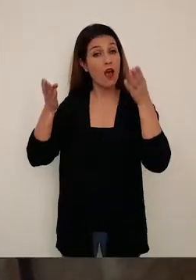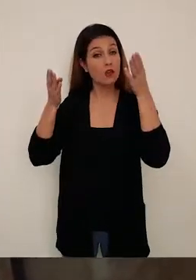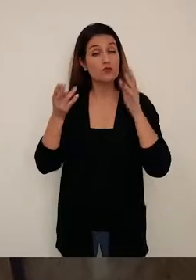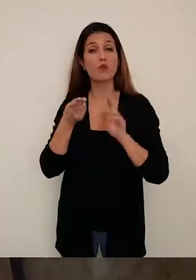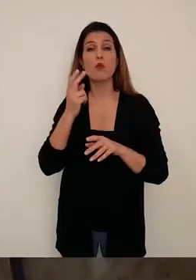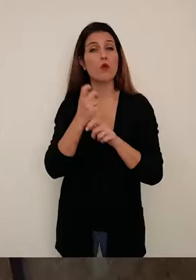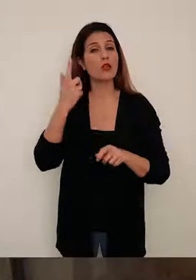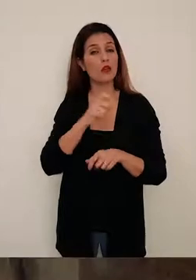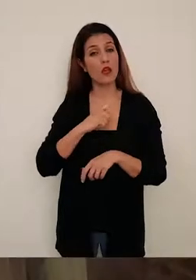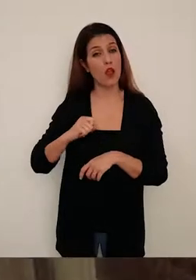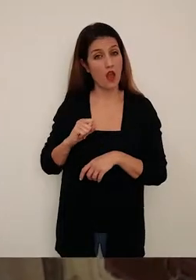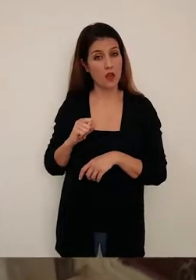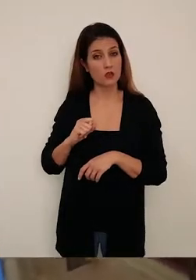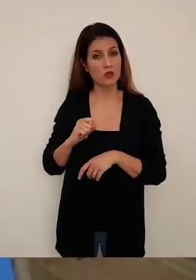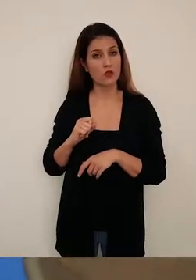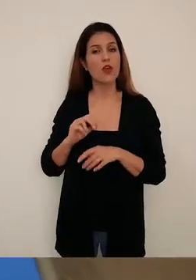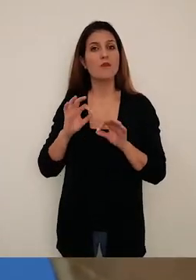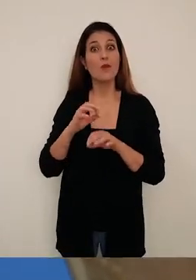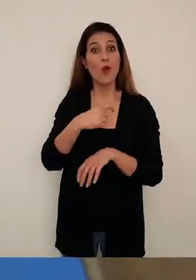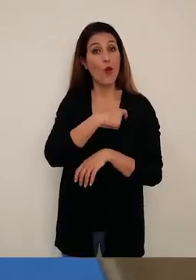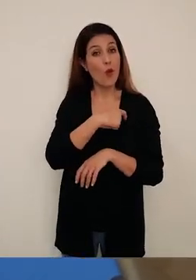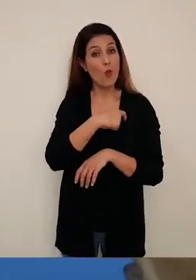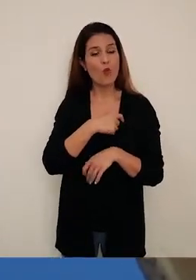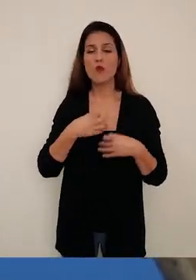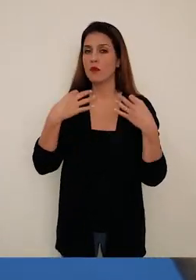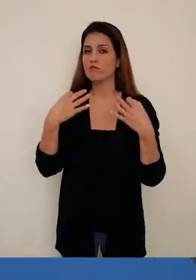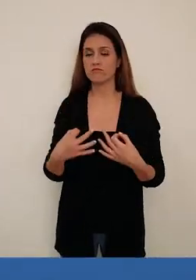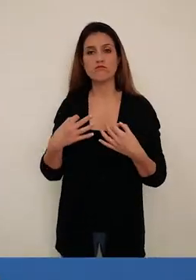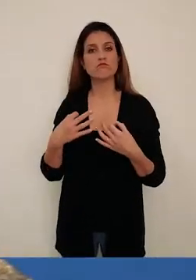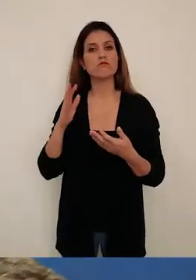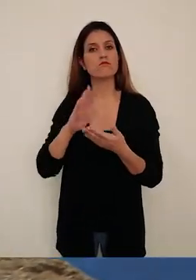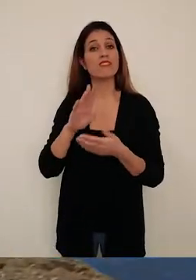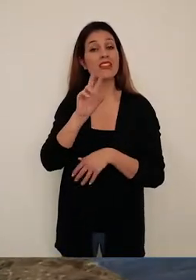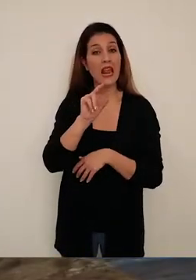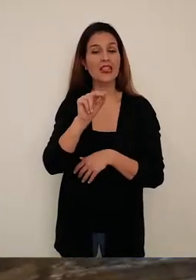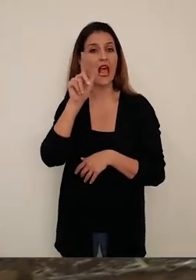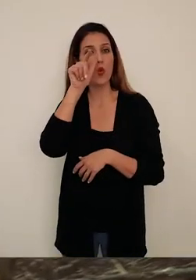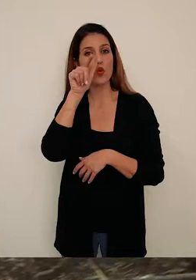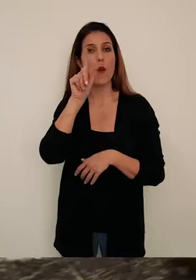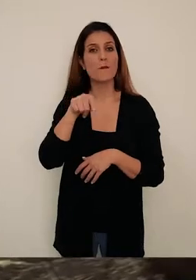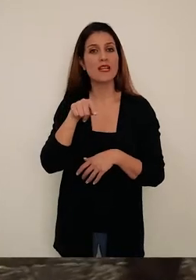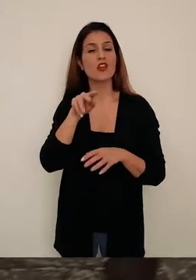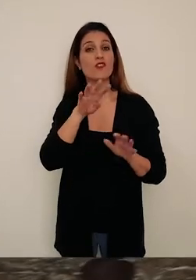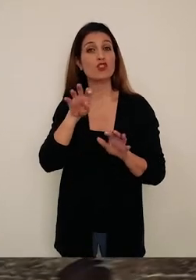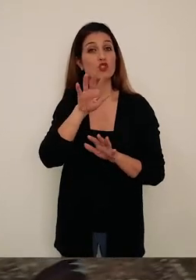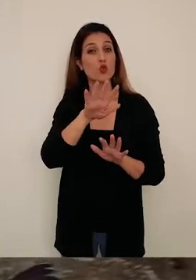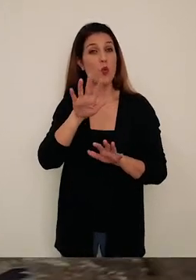È uno dei monumenti più importanti di Galatone, tanto che l'amministrazione comunale lo riqualificò ed il 30